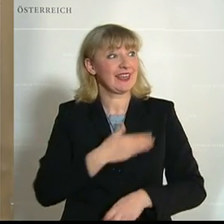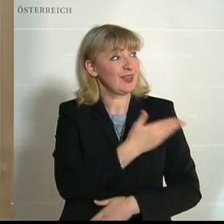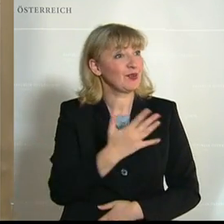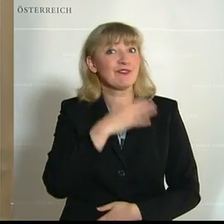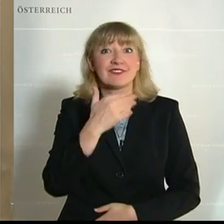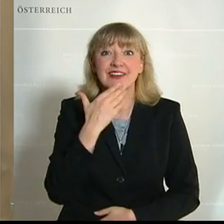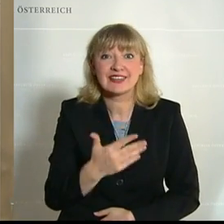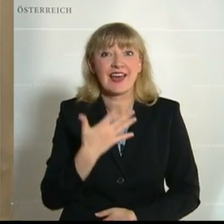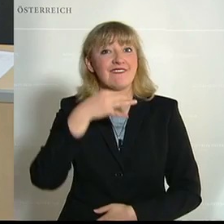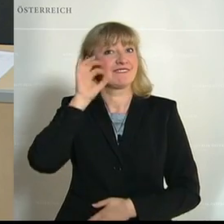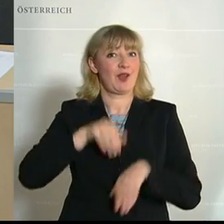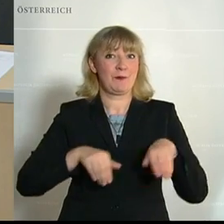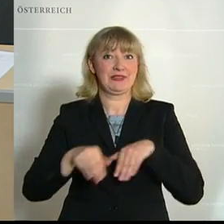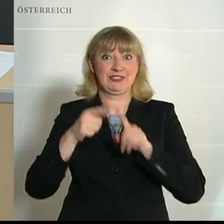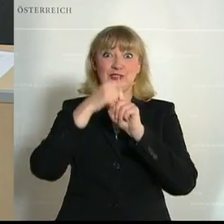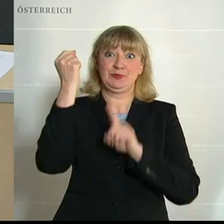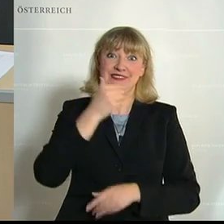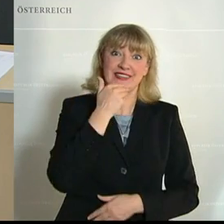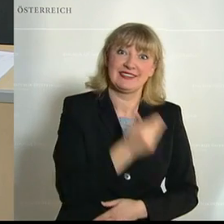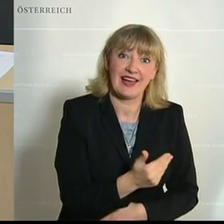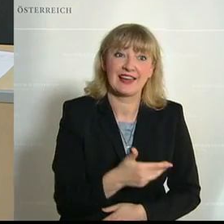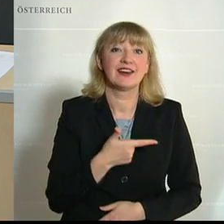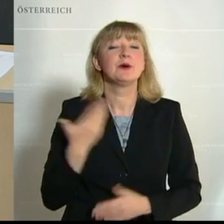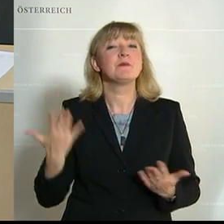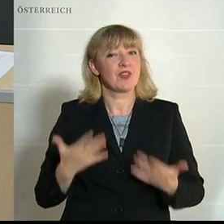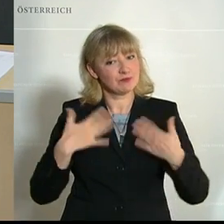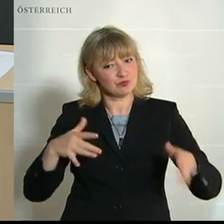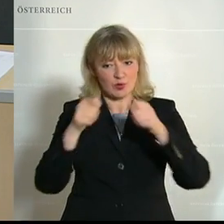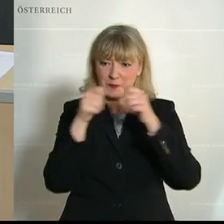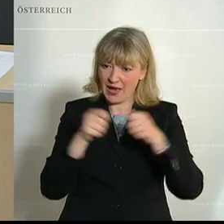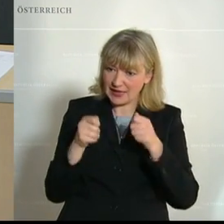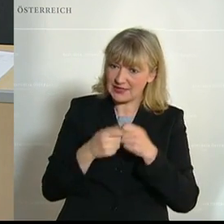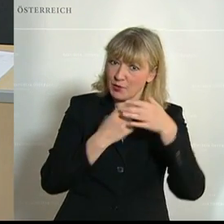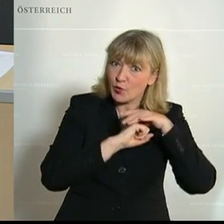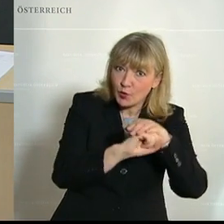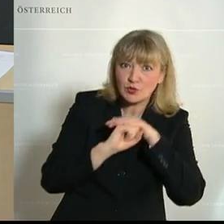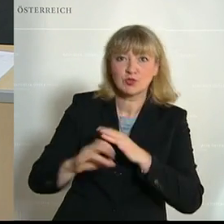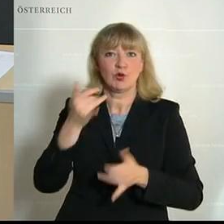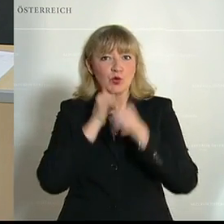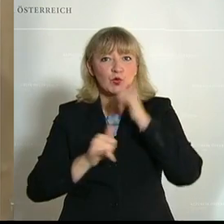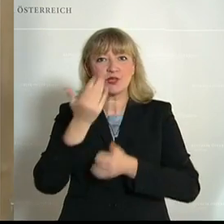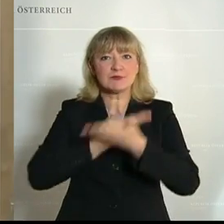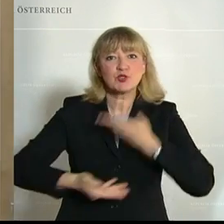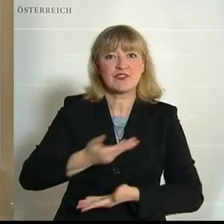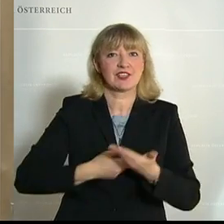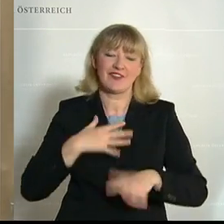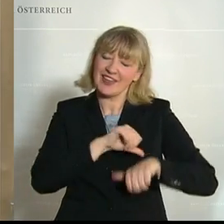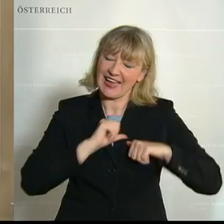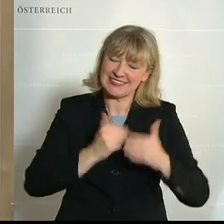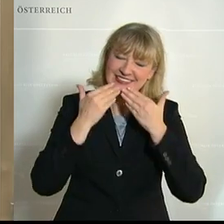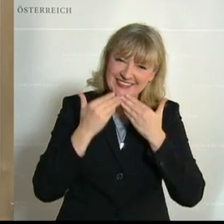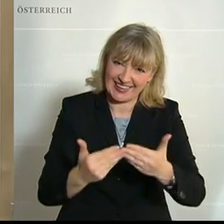mit unserer Ministerin an der Spitze für die weitreichenden Maßnahmen der Unterstützung der Tourismuswirtschaft einen herzlichen